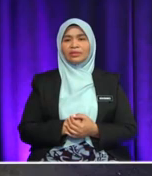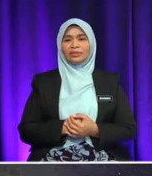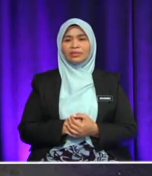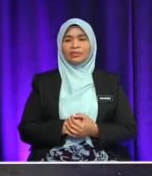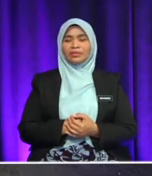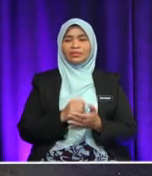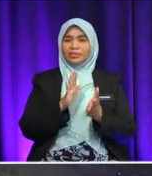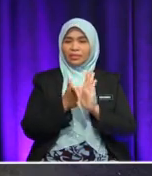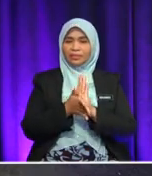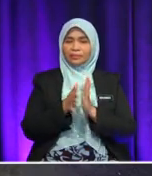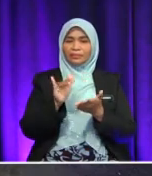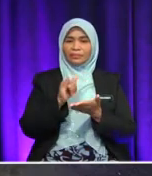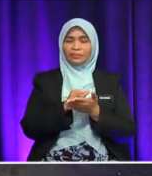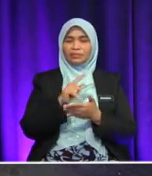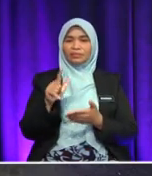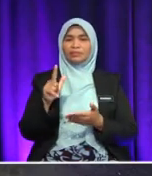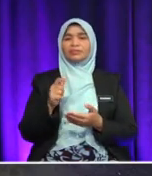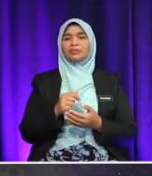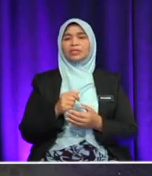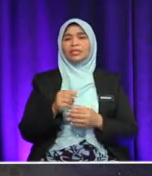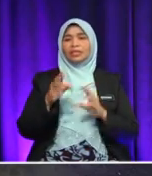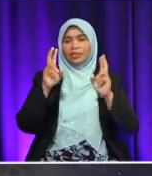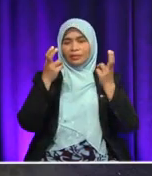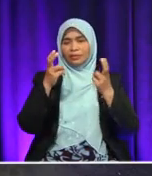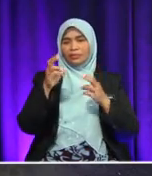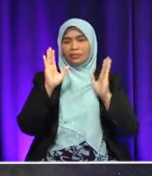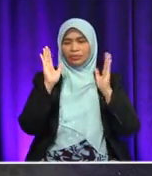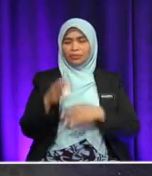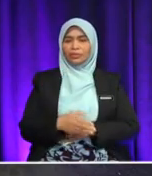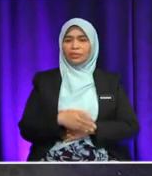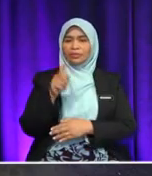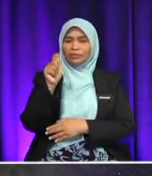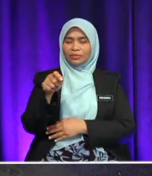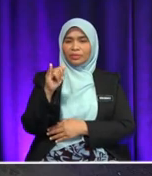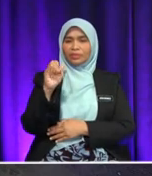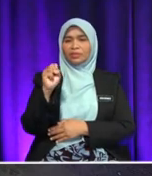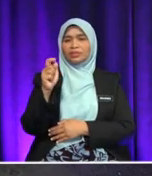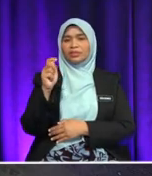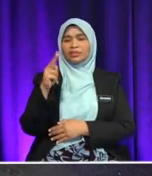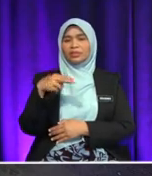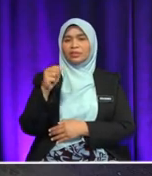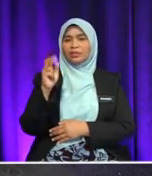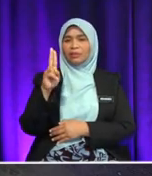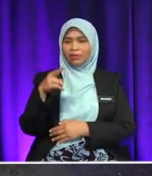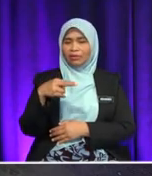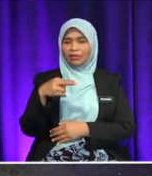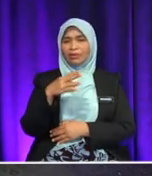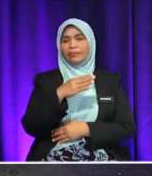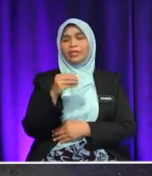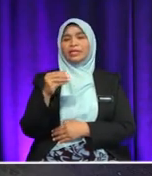kita juga salat sunah tasbih saya tak sampai tak baca apa kita